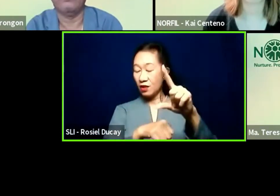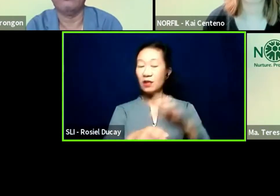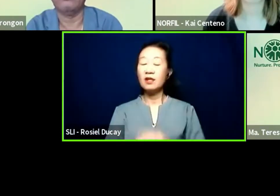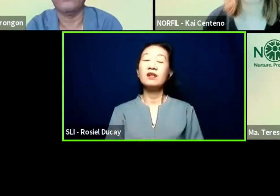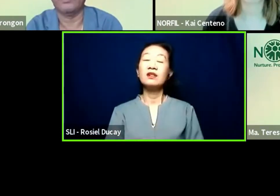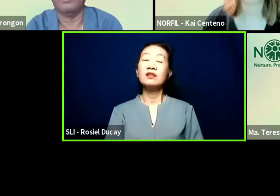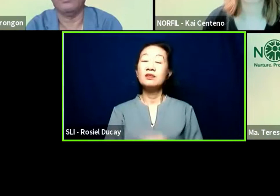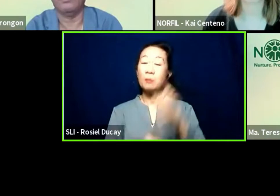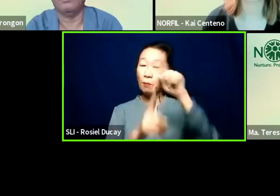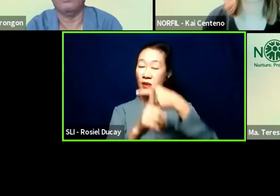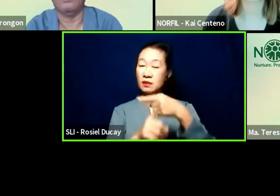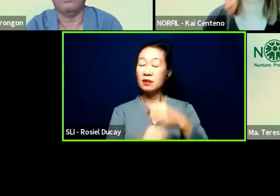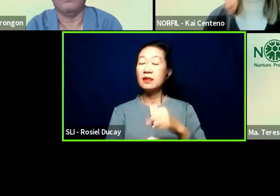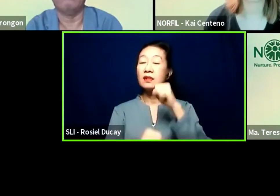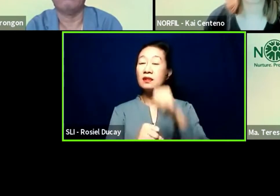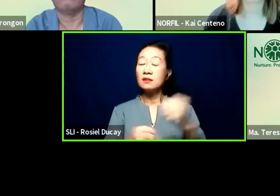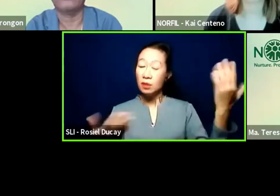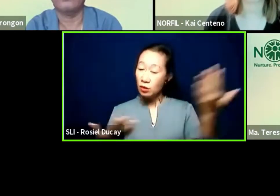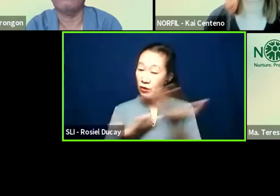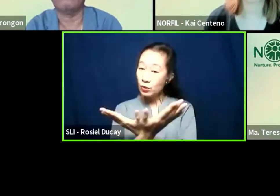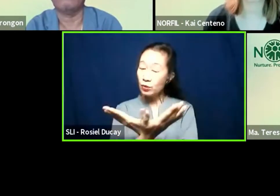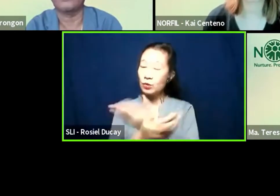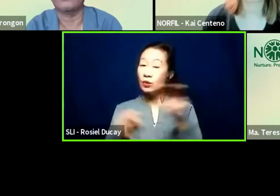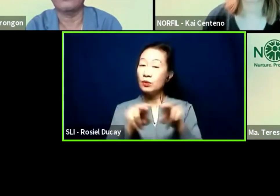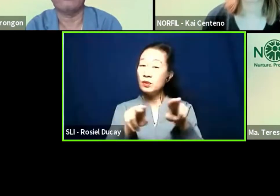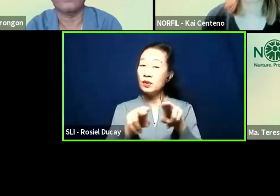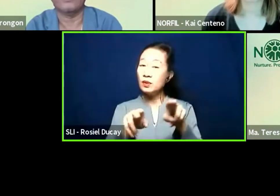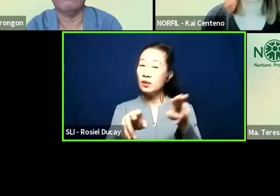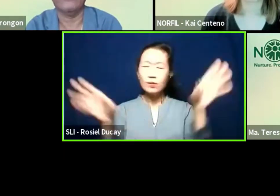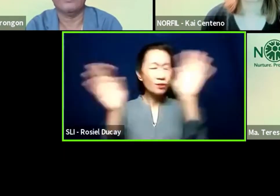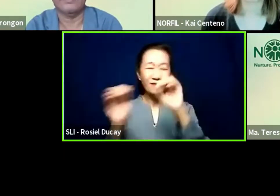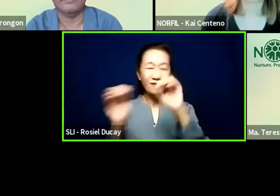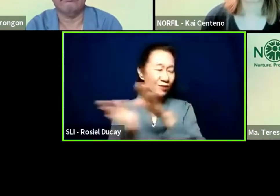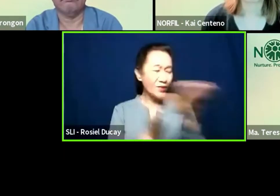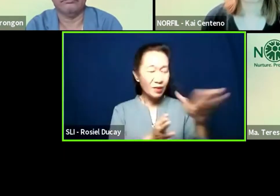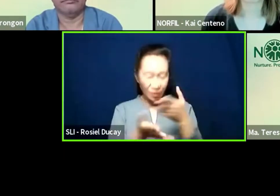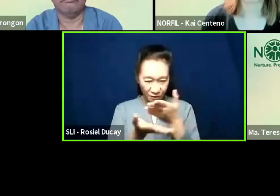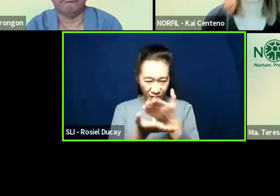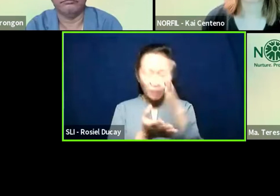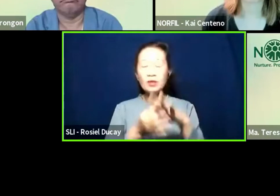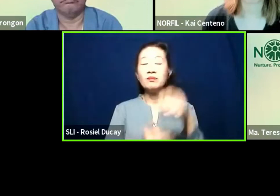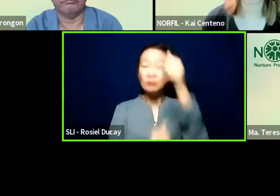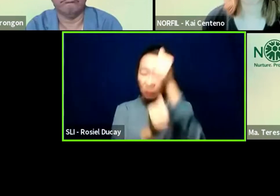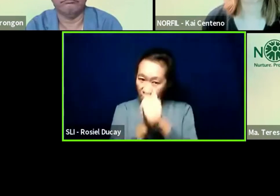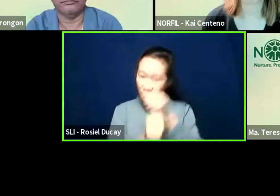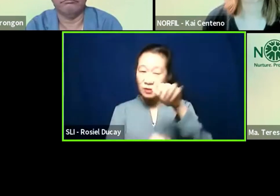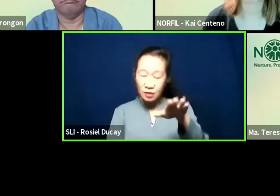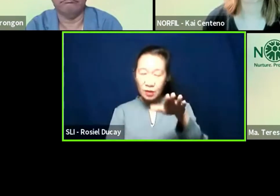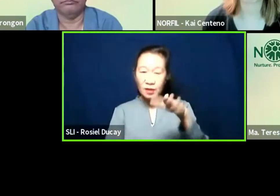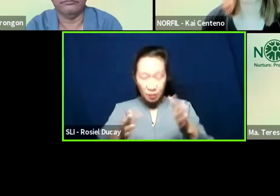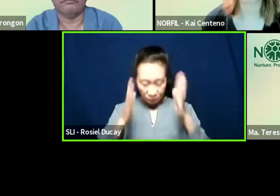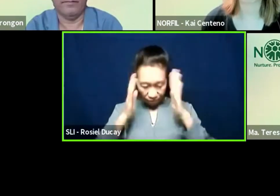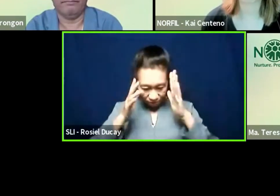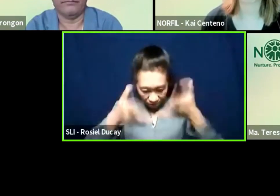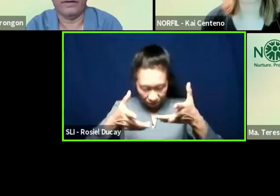Normal na walang iwanan. Karapatan ng bawat bata ating tutukan.